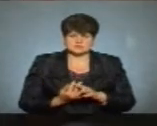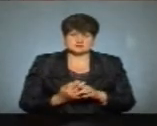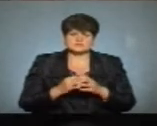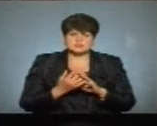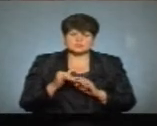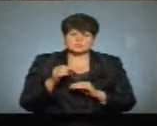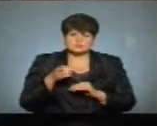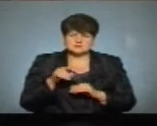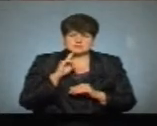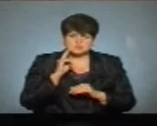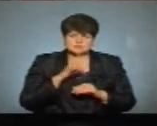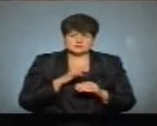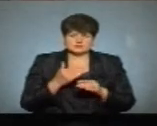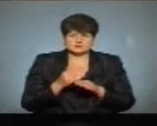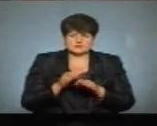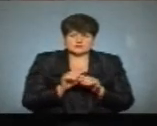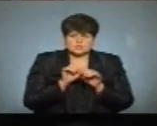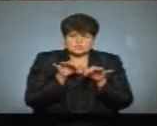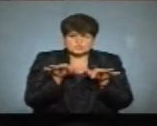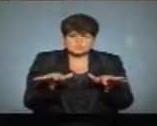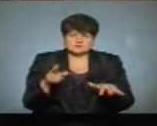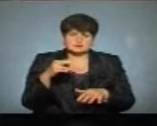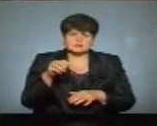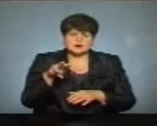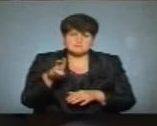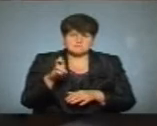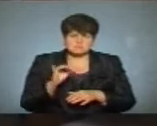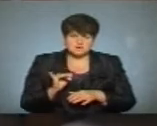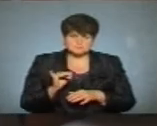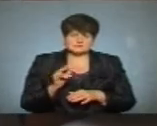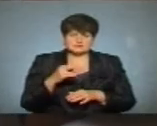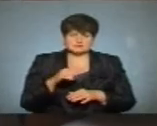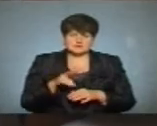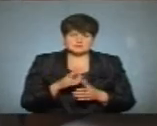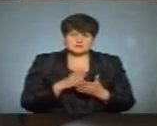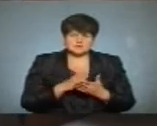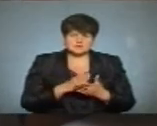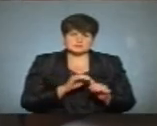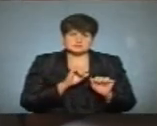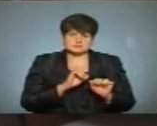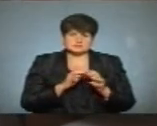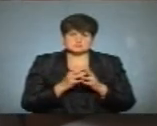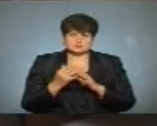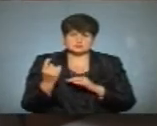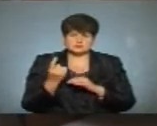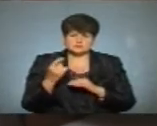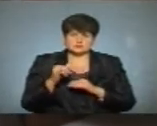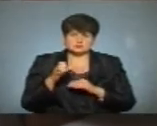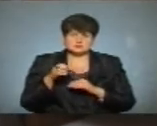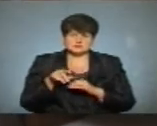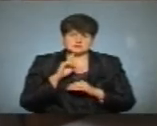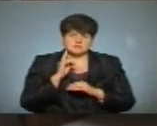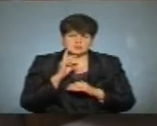Устя-Зелене відбувся частковий розлив, розмив дамби. Дамба призначена для захисту сільгосугідь села